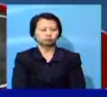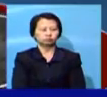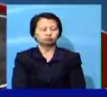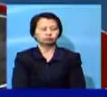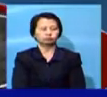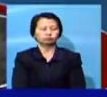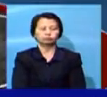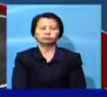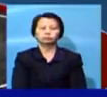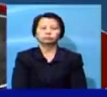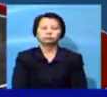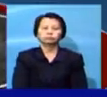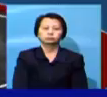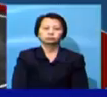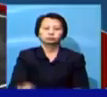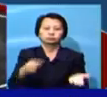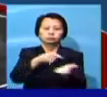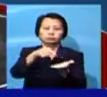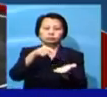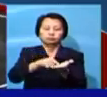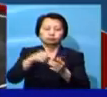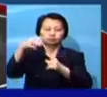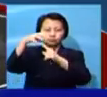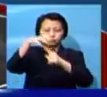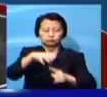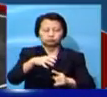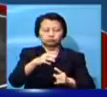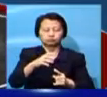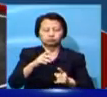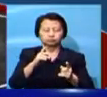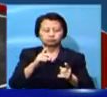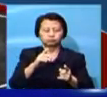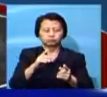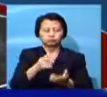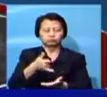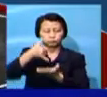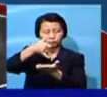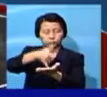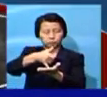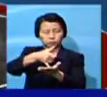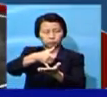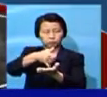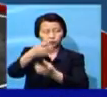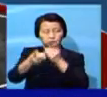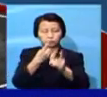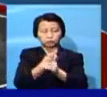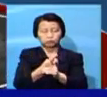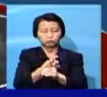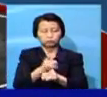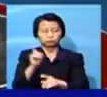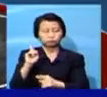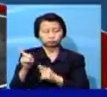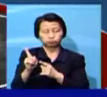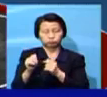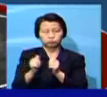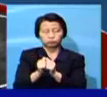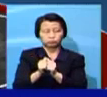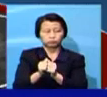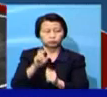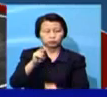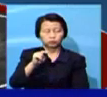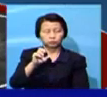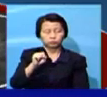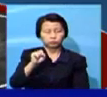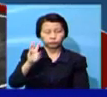XY baik ini pula kejohanan perseorangan Piala Dunia bowling Padang di New South Wales Australia pemain